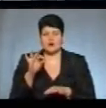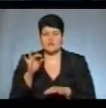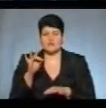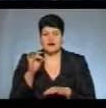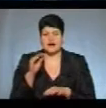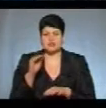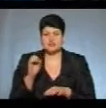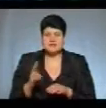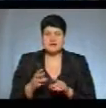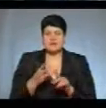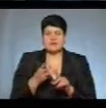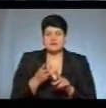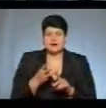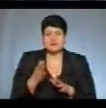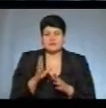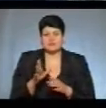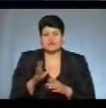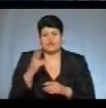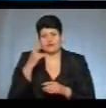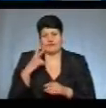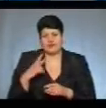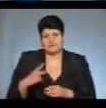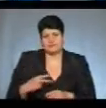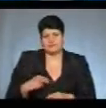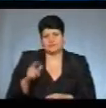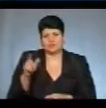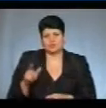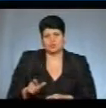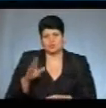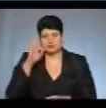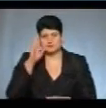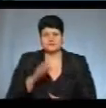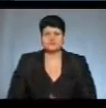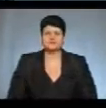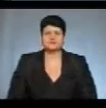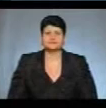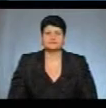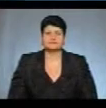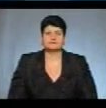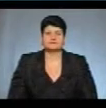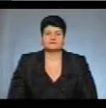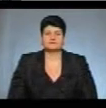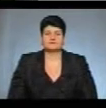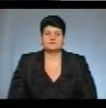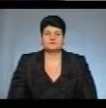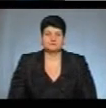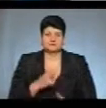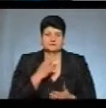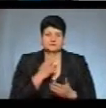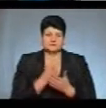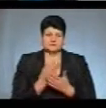фінішував Антонен Гігонат з Франції. Так, на стрільбі і Дмитро Підручний. От якраз бачимо нашого